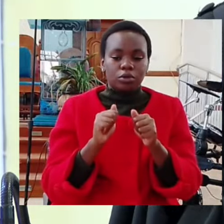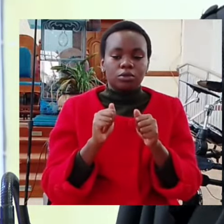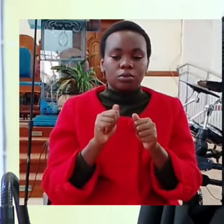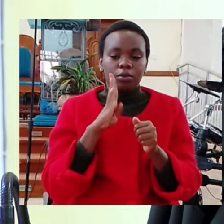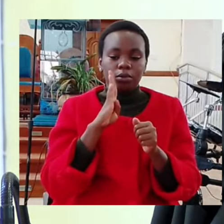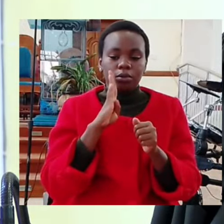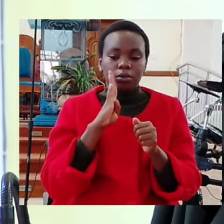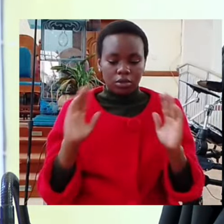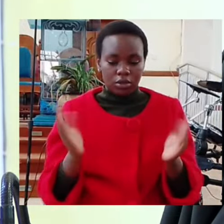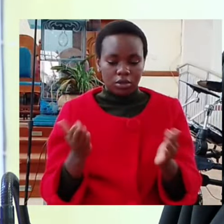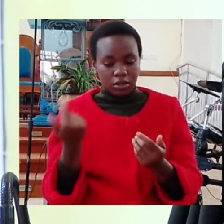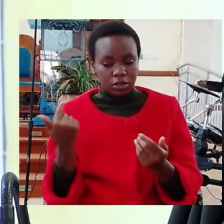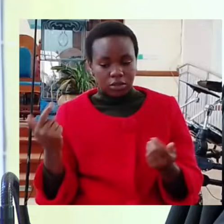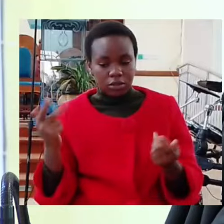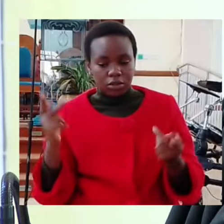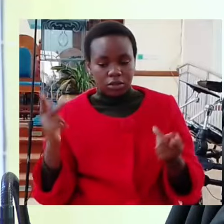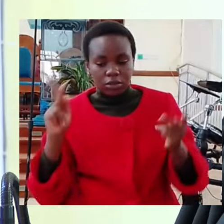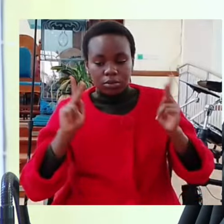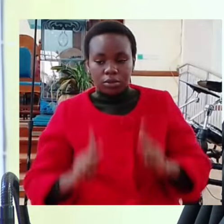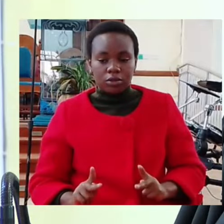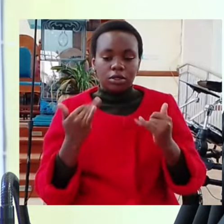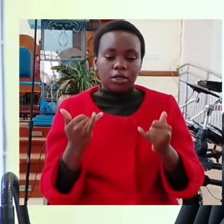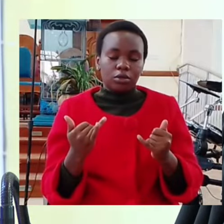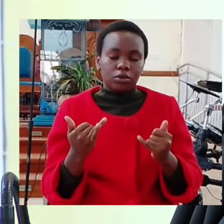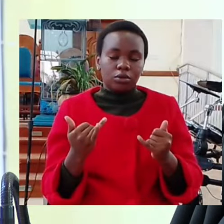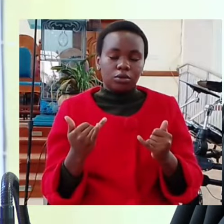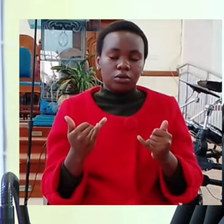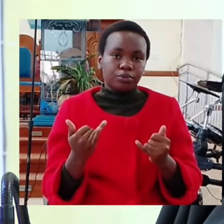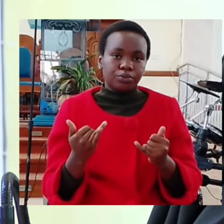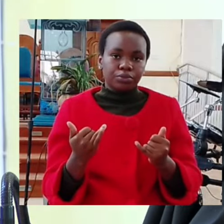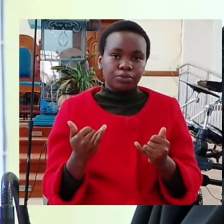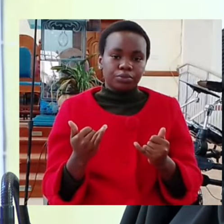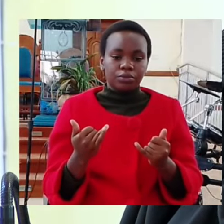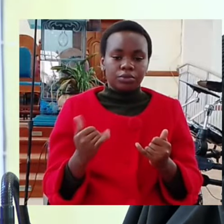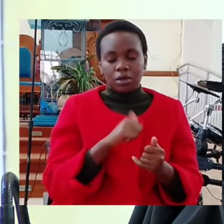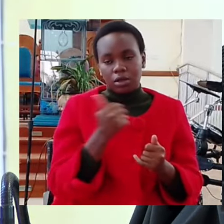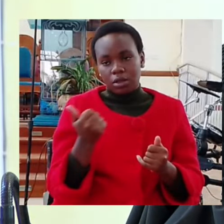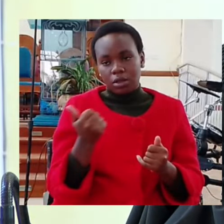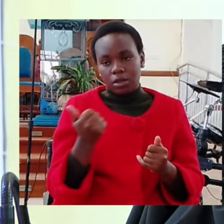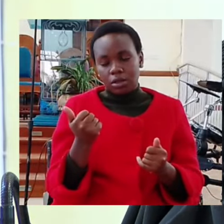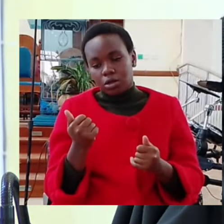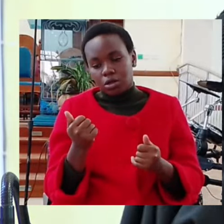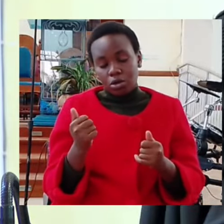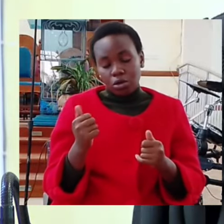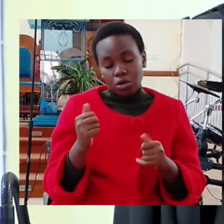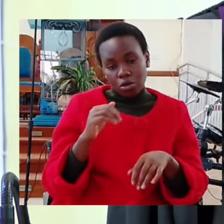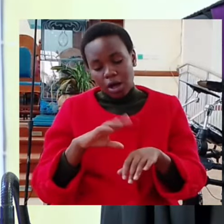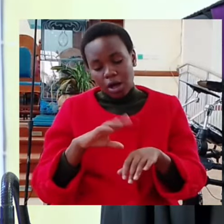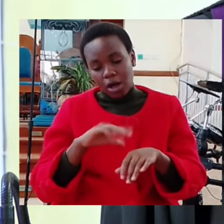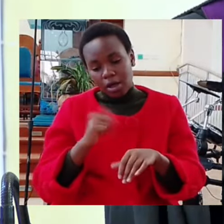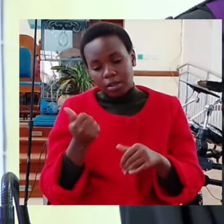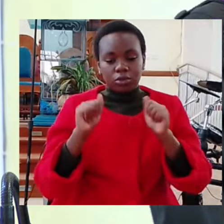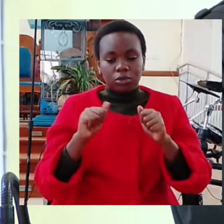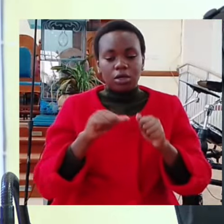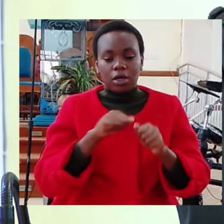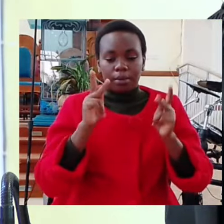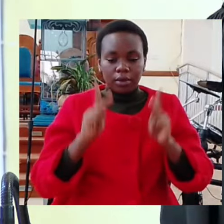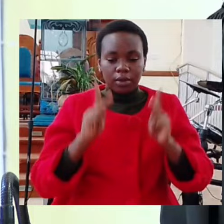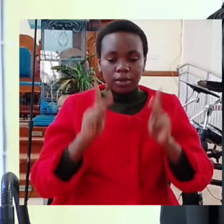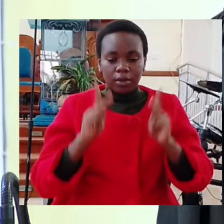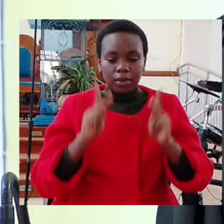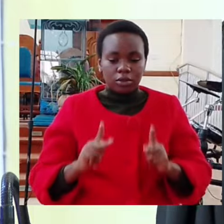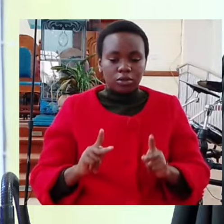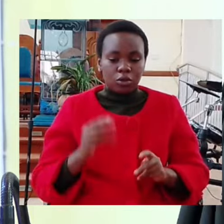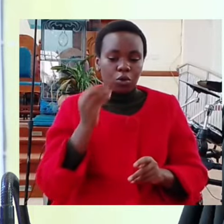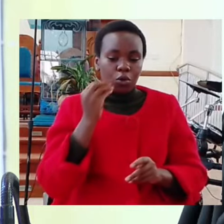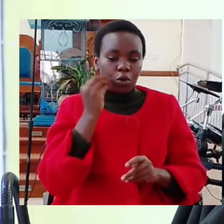other in those trials. No, lele. Mahudumashi otuetaka mageri yore. Ehede ria mudu mushi wake wa haragana